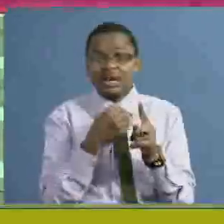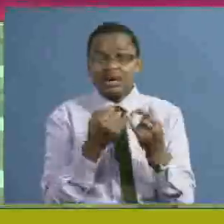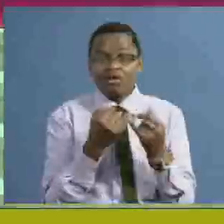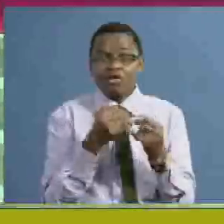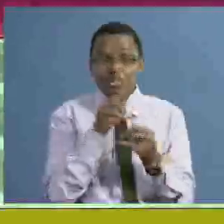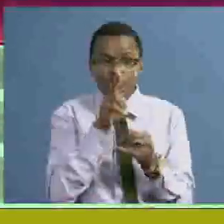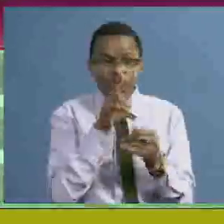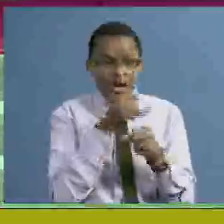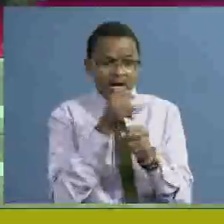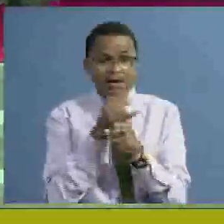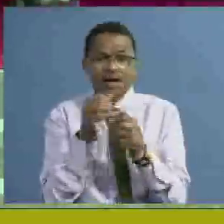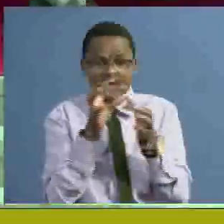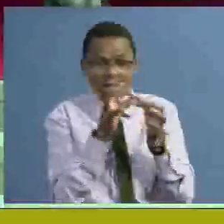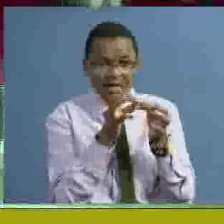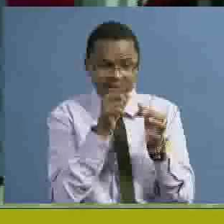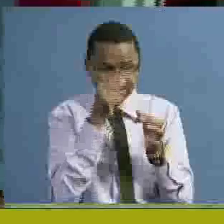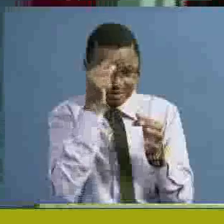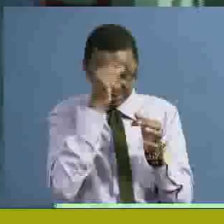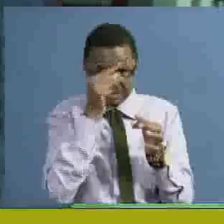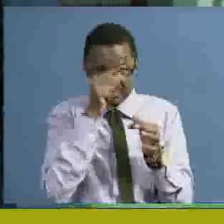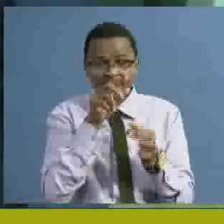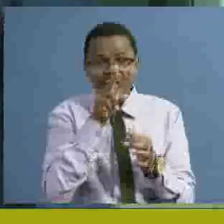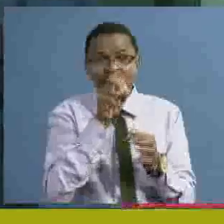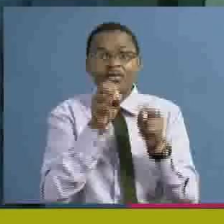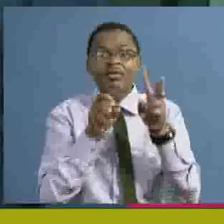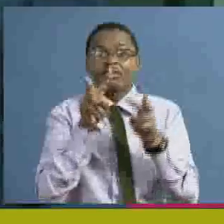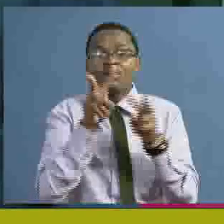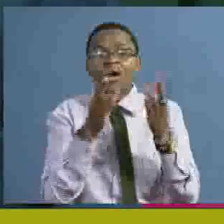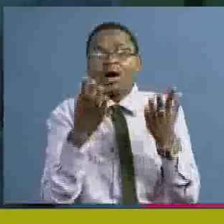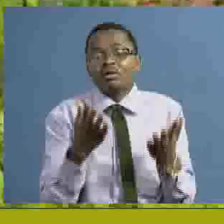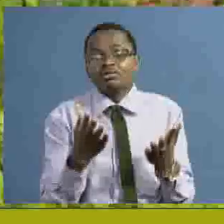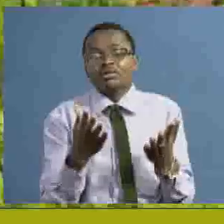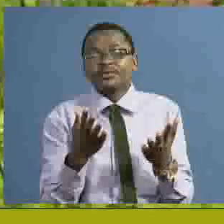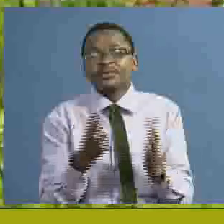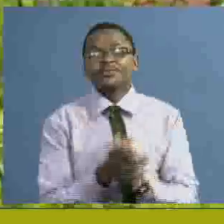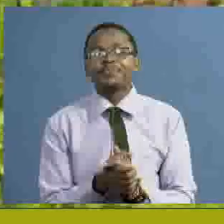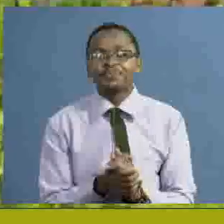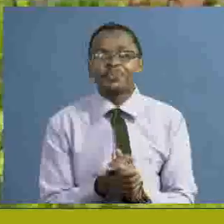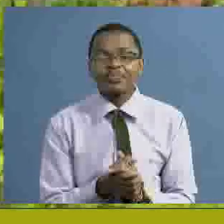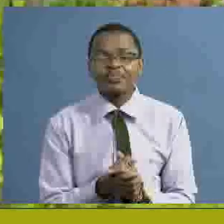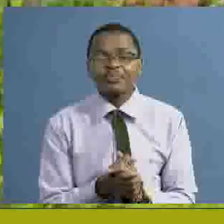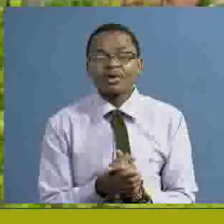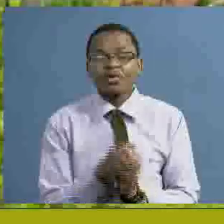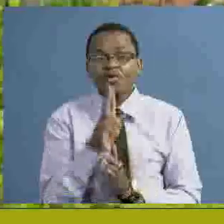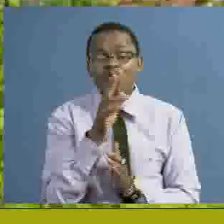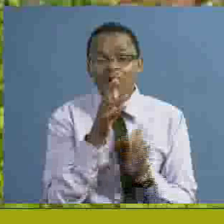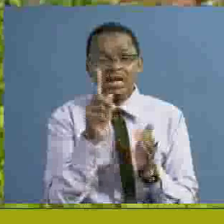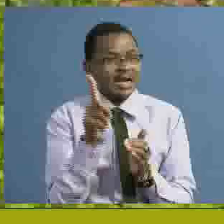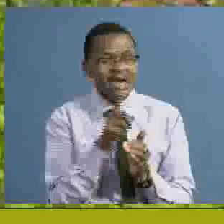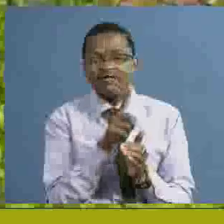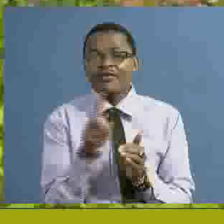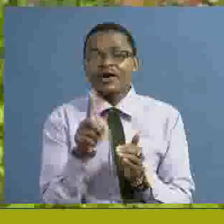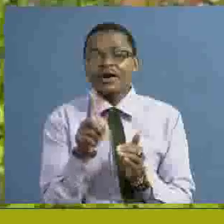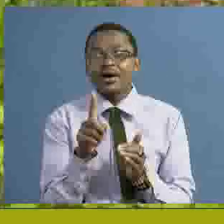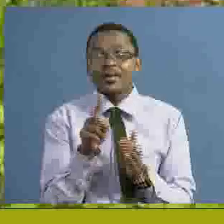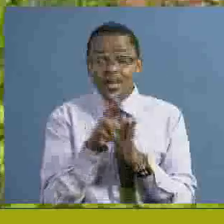wote wanafanya kazi na serikali, uchaguzi wa mwaka 2022 utakuwa vipi? Uhuru has never